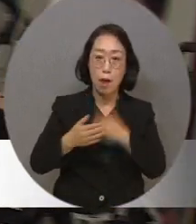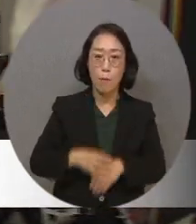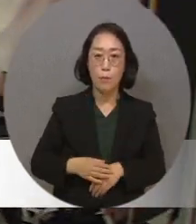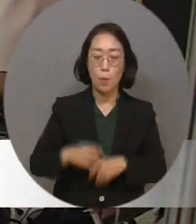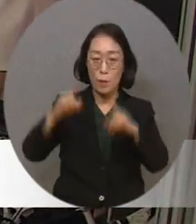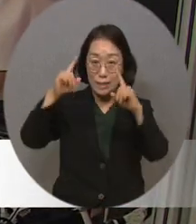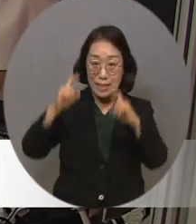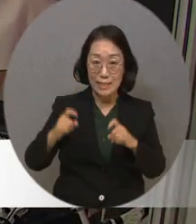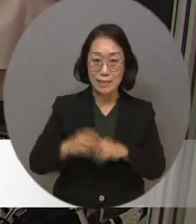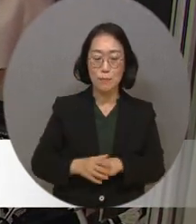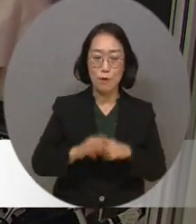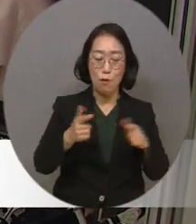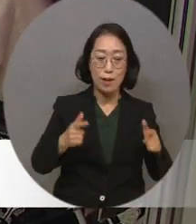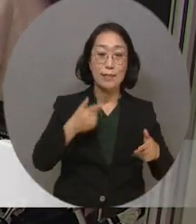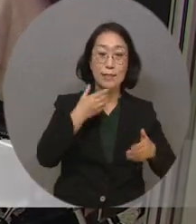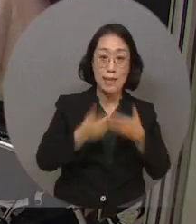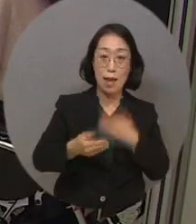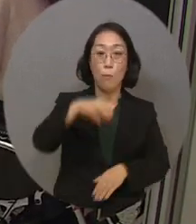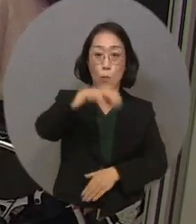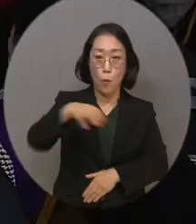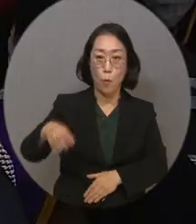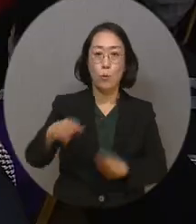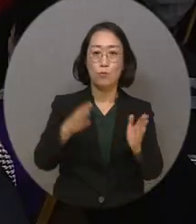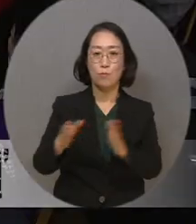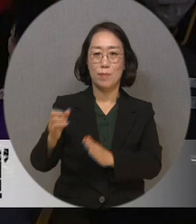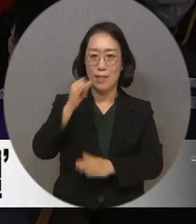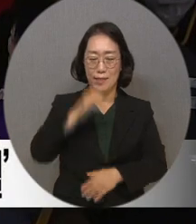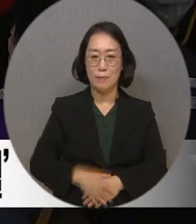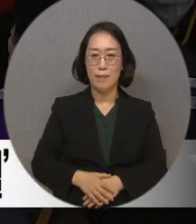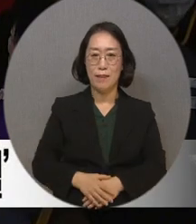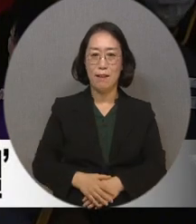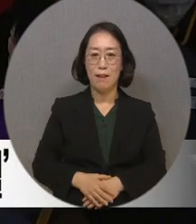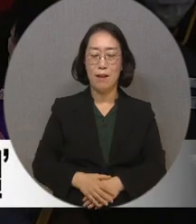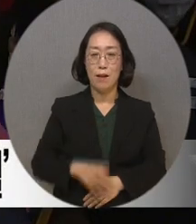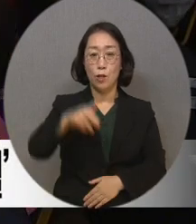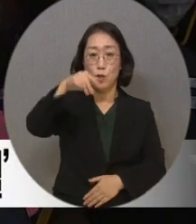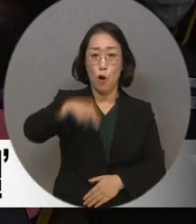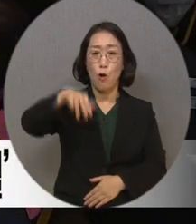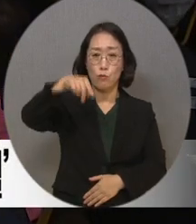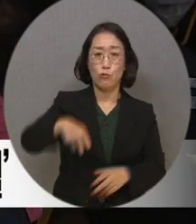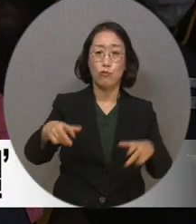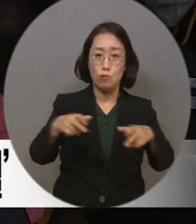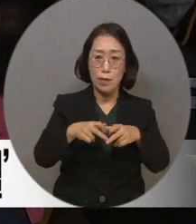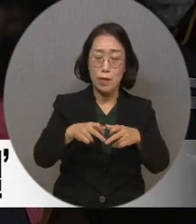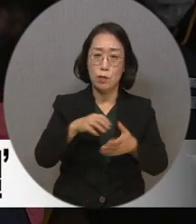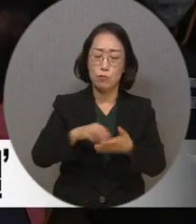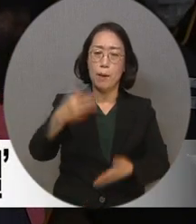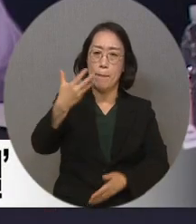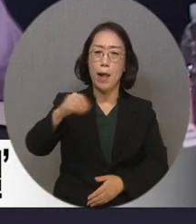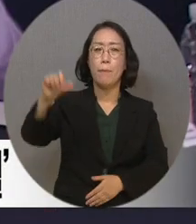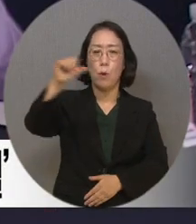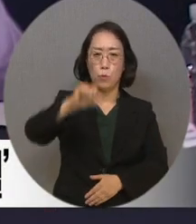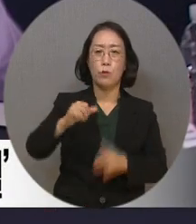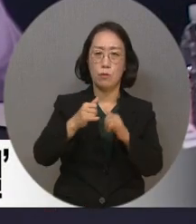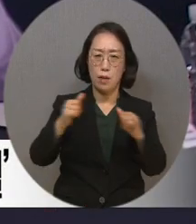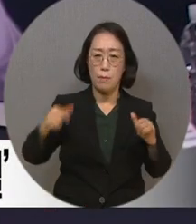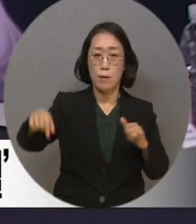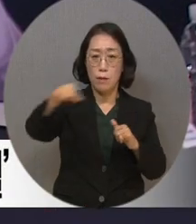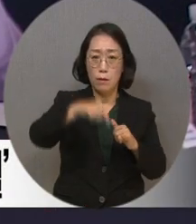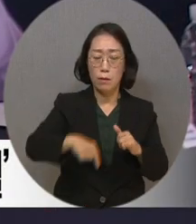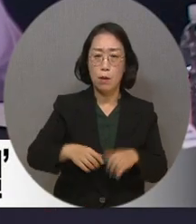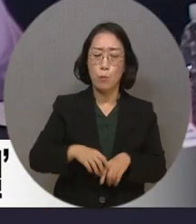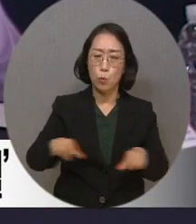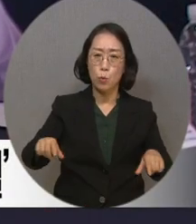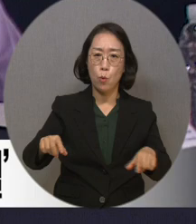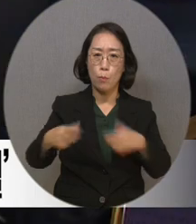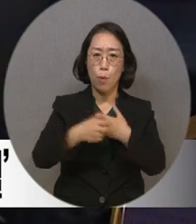등 다양한 체험 부스도 마련됐습니다. 우리나라의 척수장애인은 약 8만 5천여 명. 이들의 평균